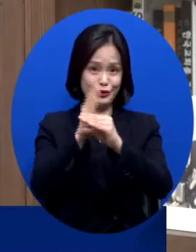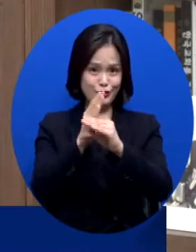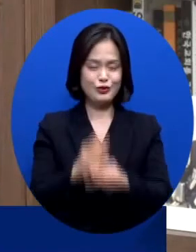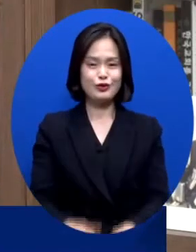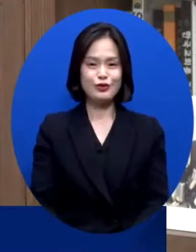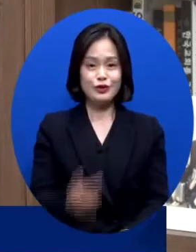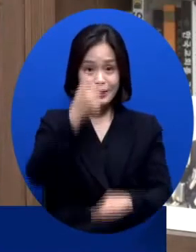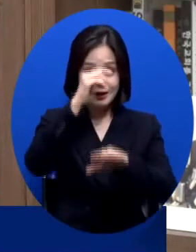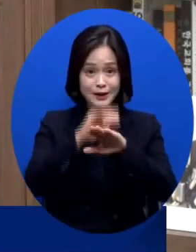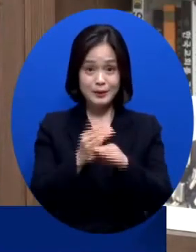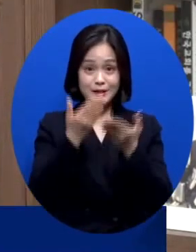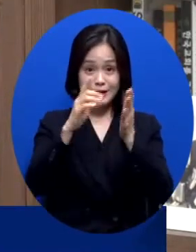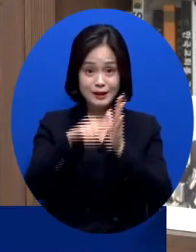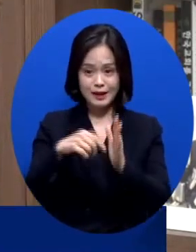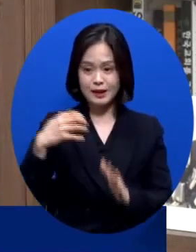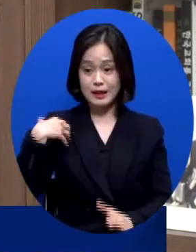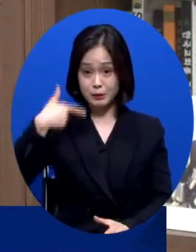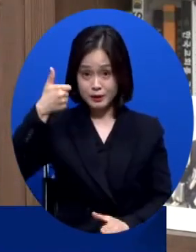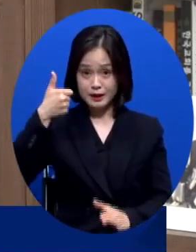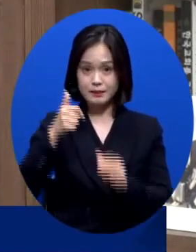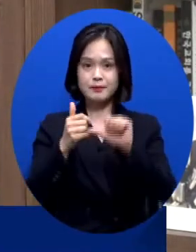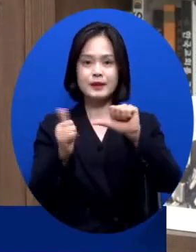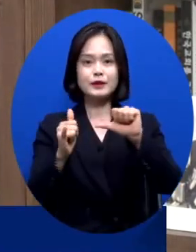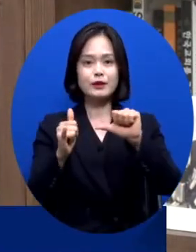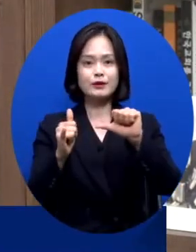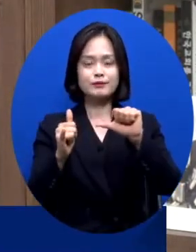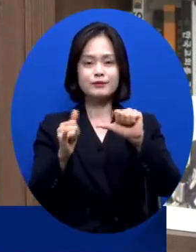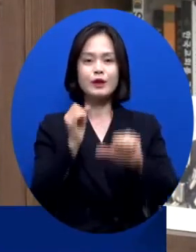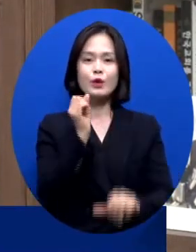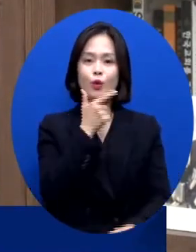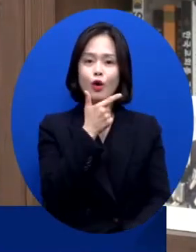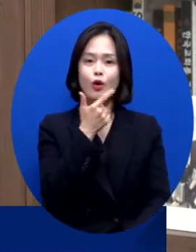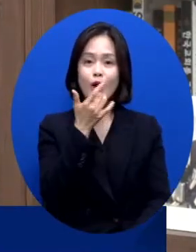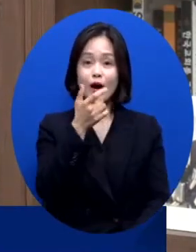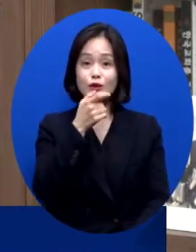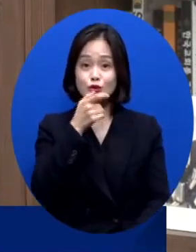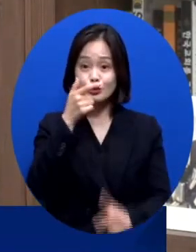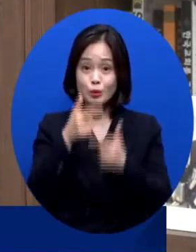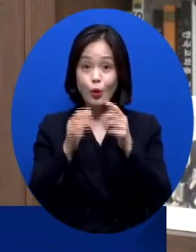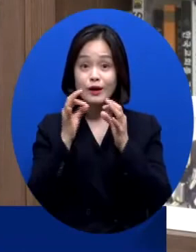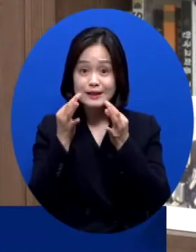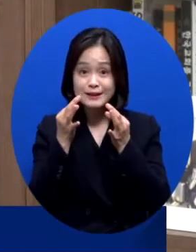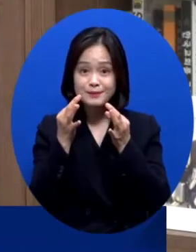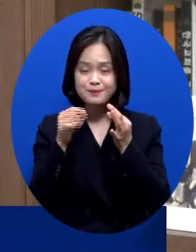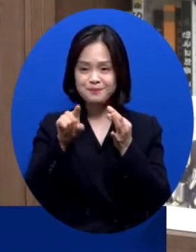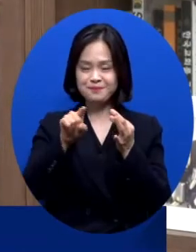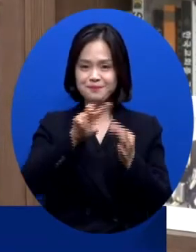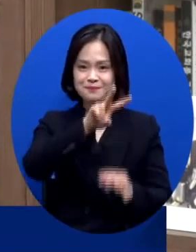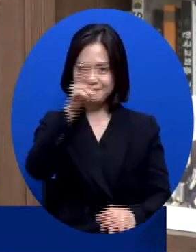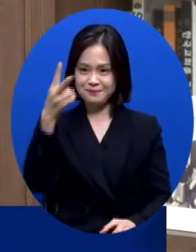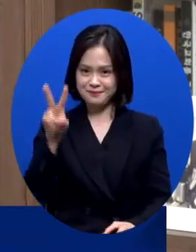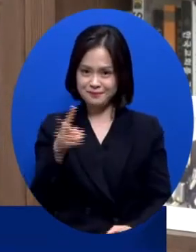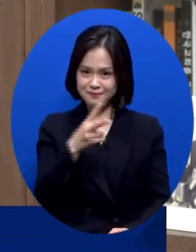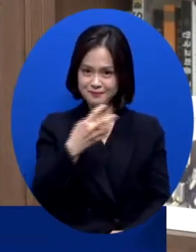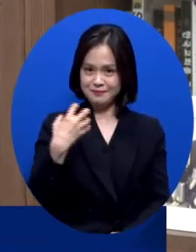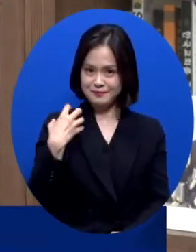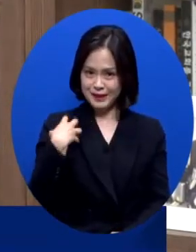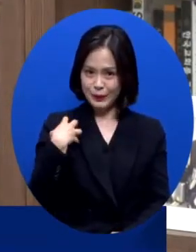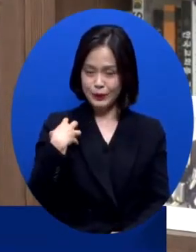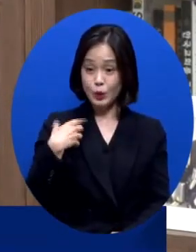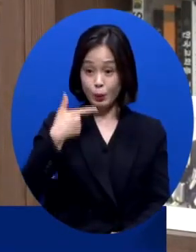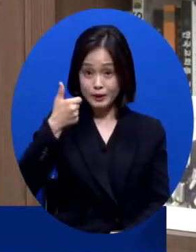저희들이 복사 님 5분이 함께 월화수목금 가 교회를 담당하신 목사님들 께서 채플 목 사람들이 함께 모여서